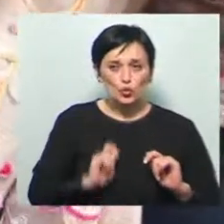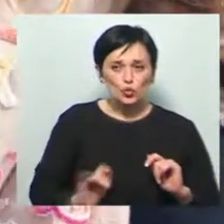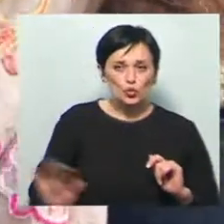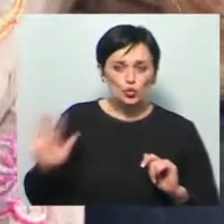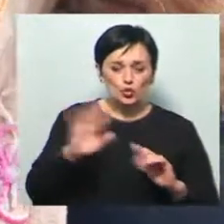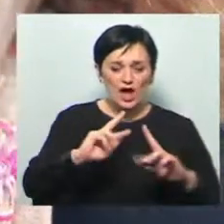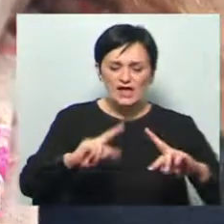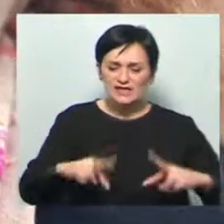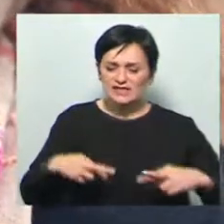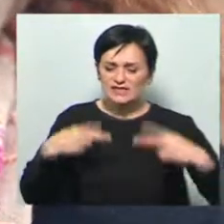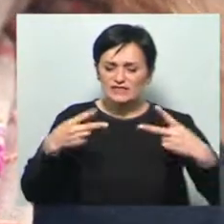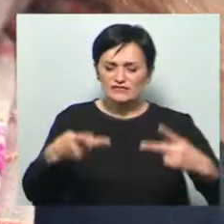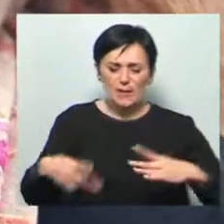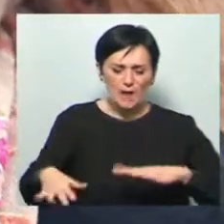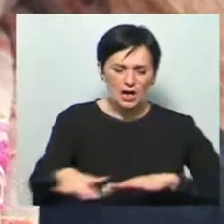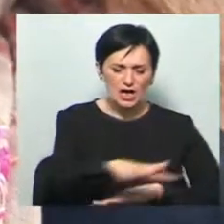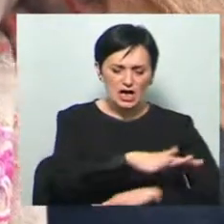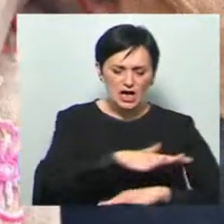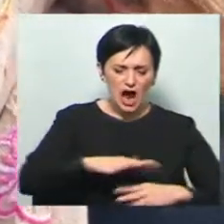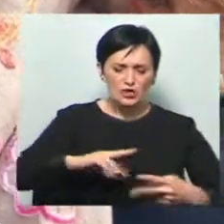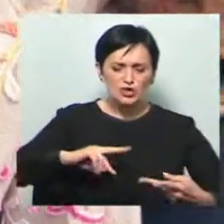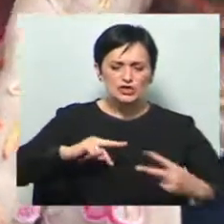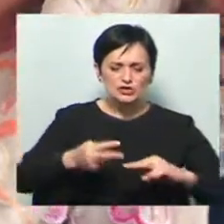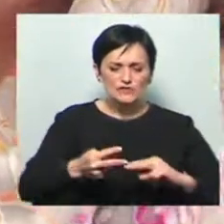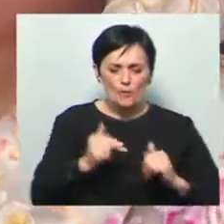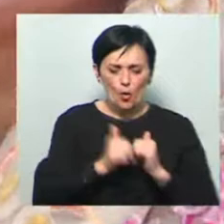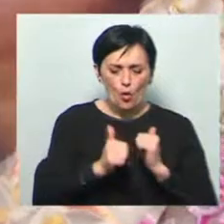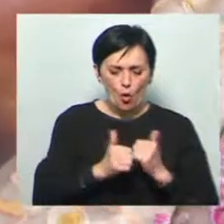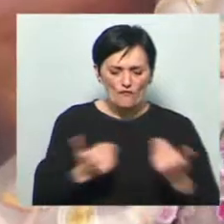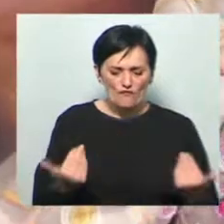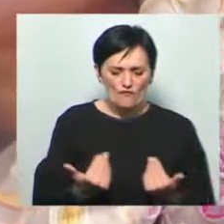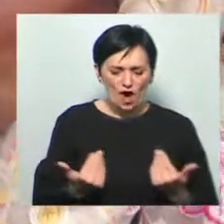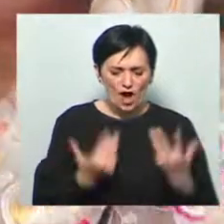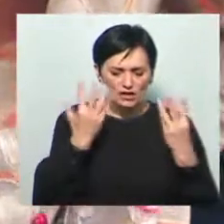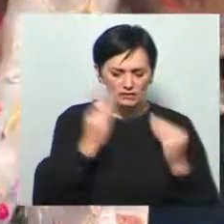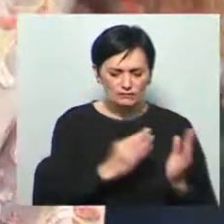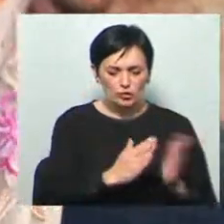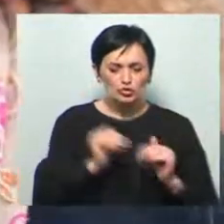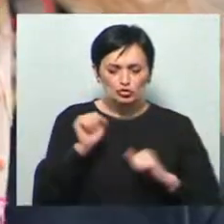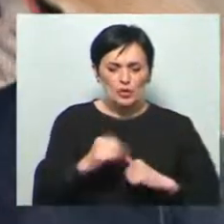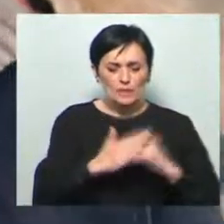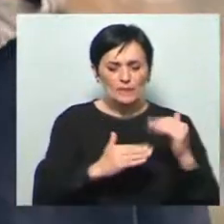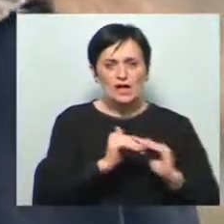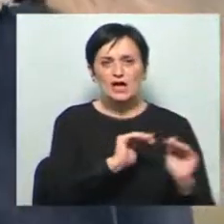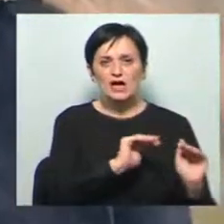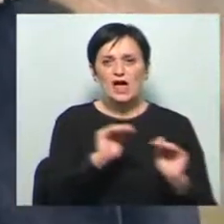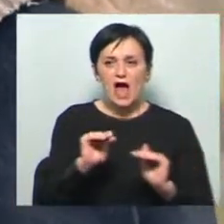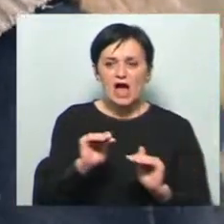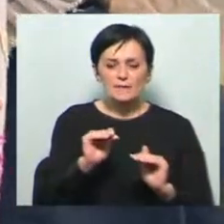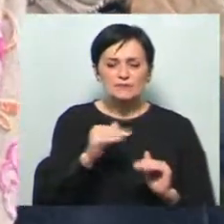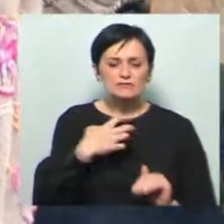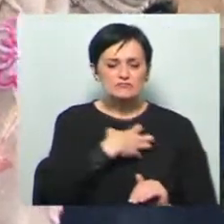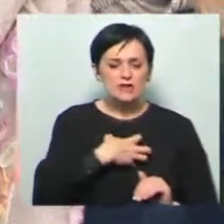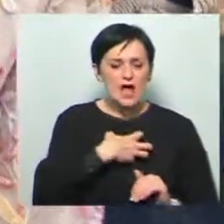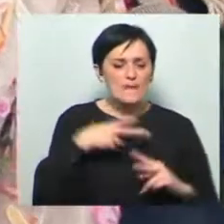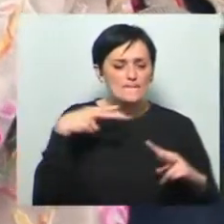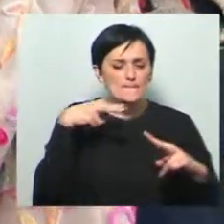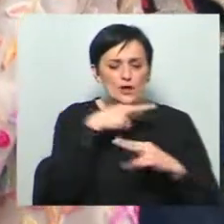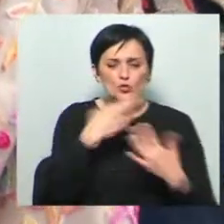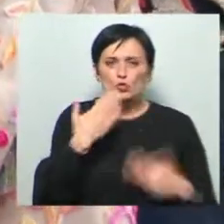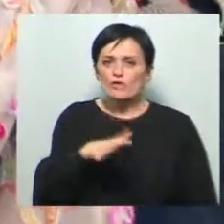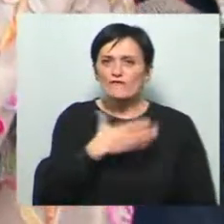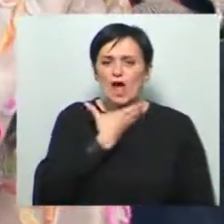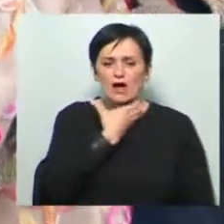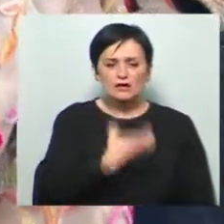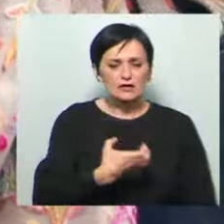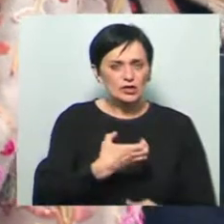იცვლება გარემო, იცვლება რუტინა, შეიძლება არ ქონდეს ხელმისაწვდომობა საბაზისო მედიკამენტებზე, რომელიც უკვე აღარ